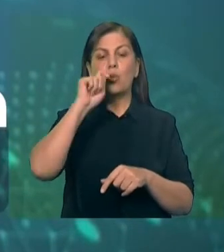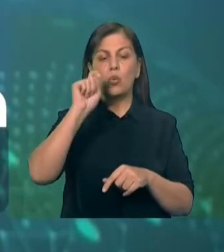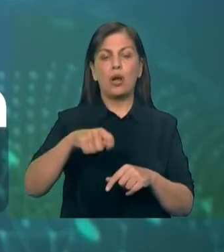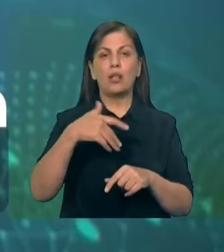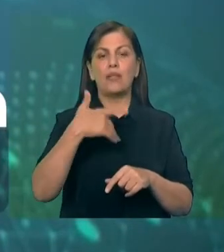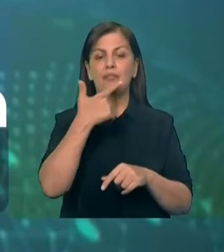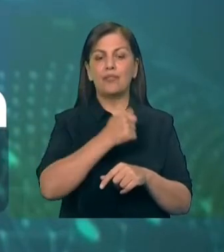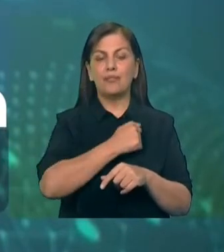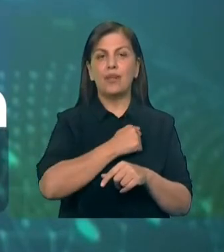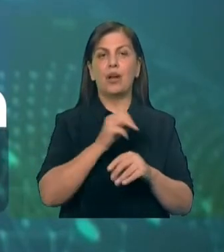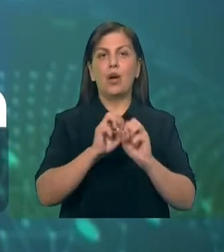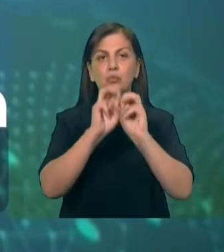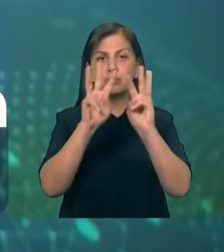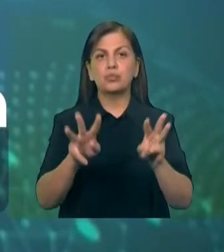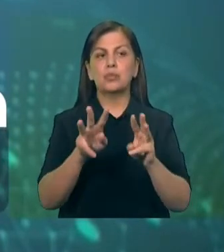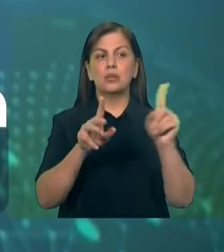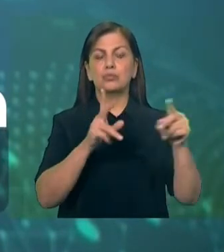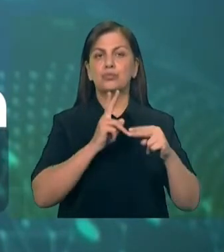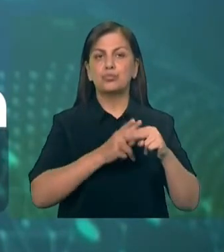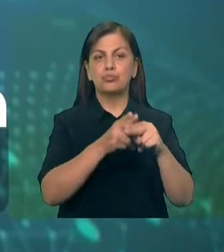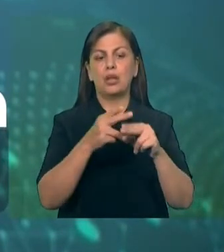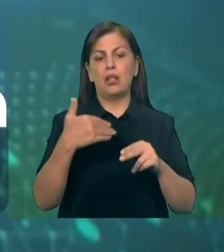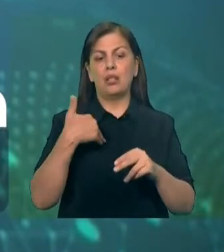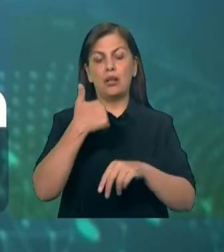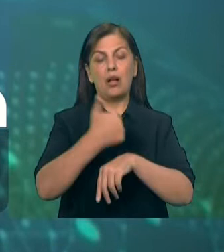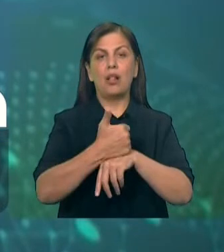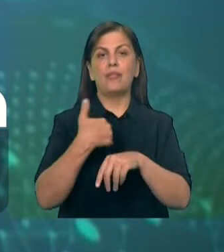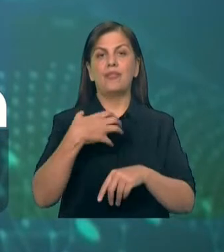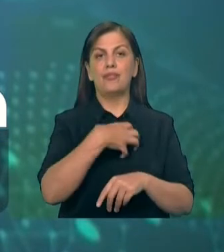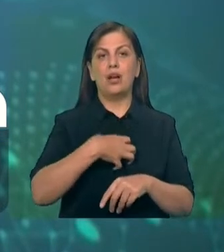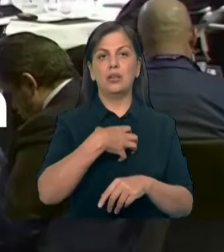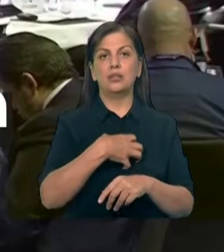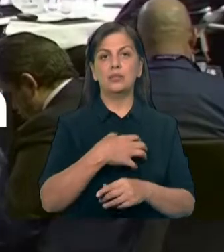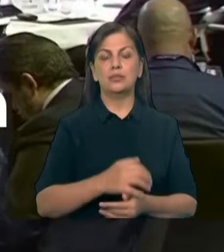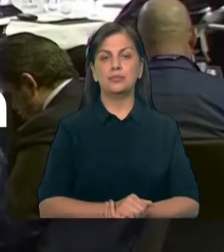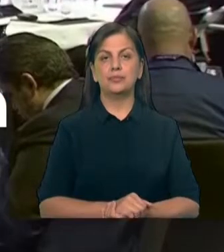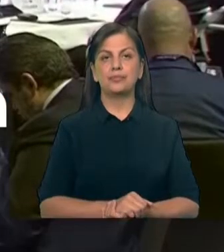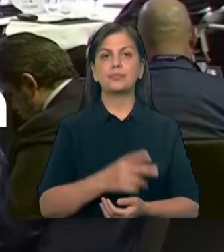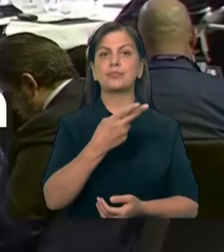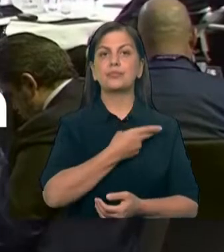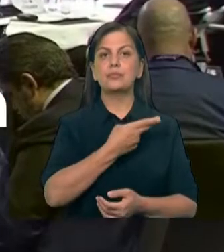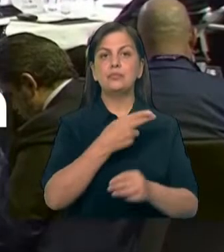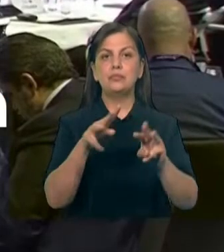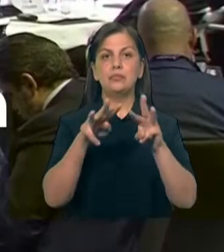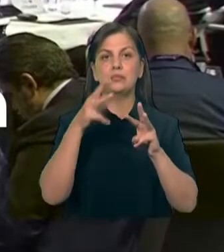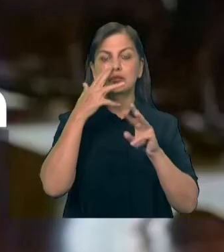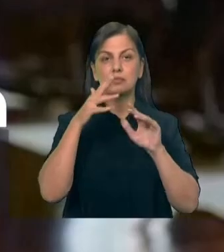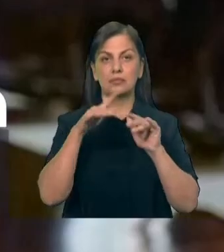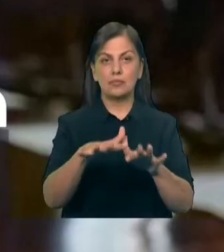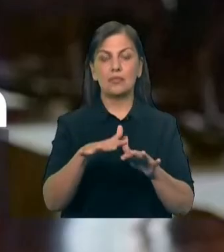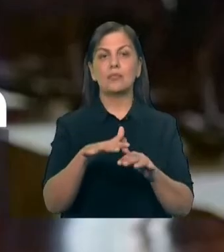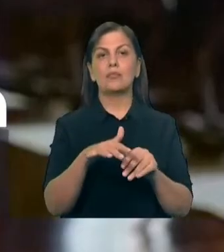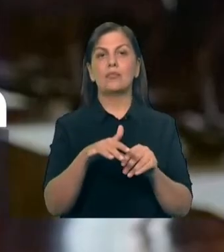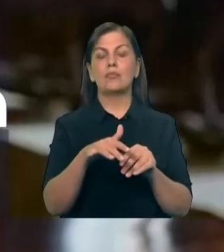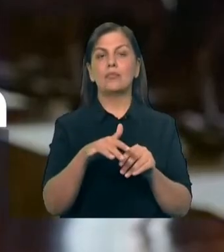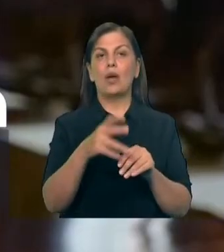istifadə etdiyi böyük resurslardan məhrum etmək prioritetimiz olmalıdır. Böyük Britaniyanın Xarici İşlər Naziri Liz Truss isə